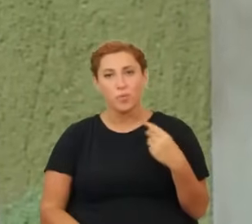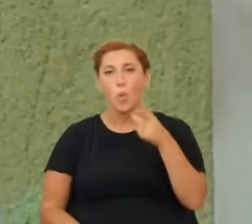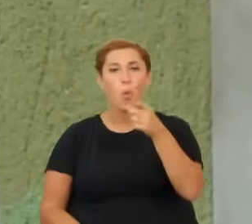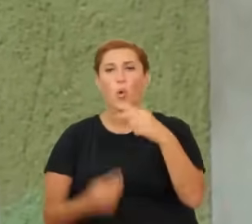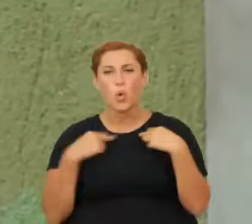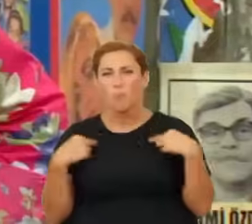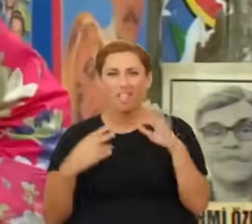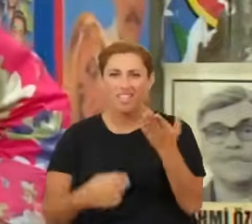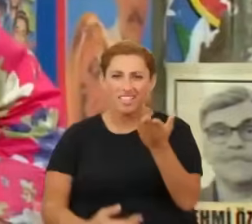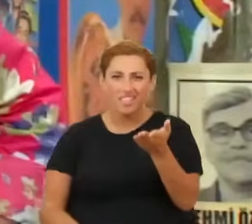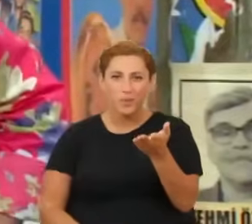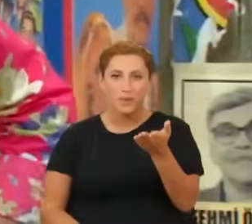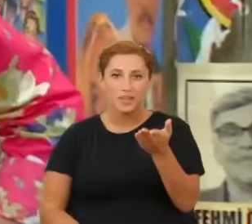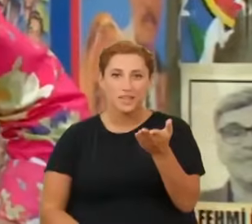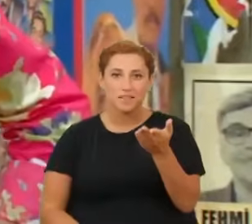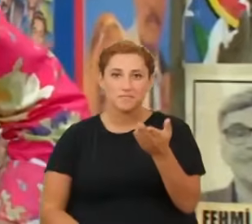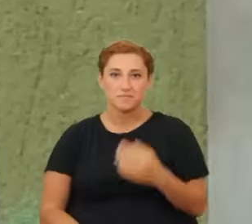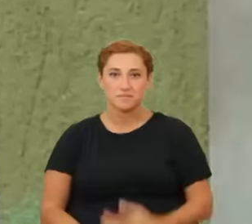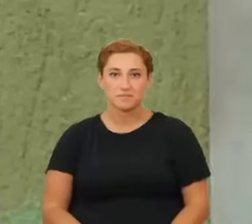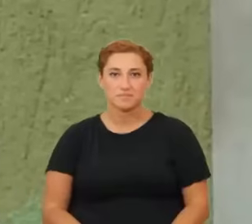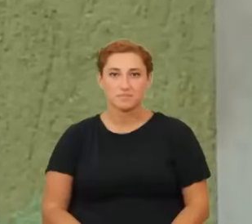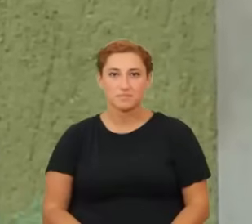O gömlek ne öyle ya?